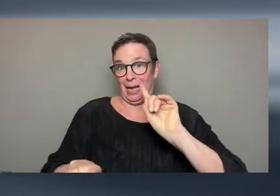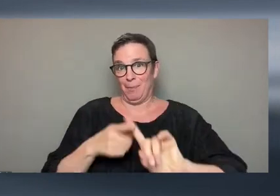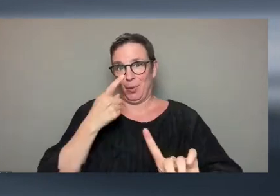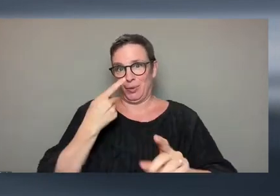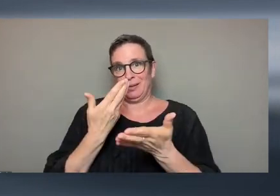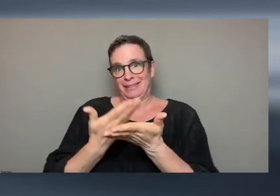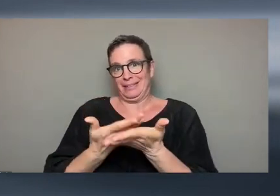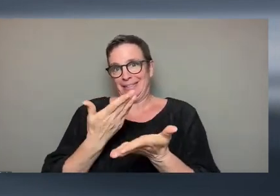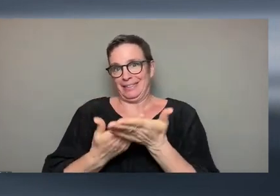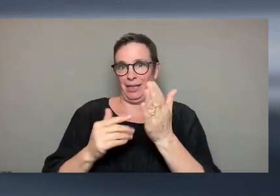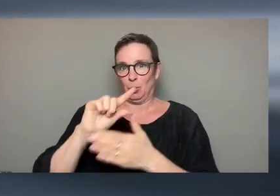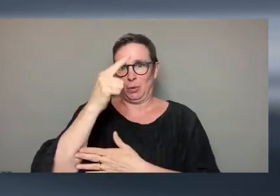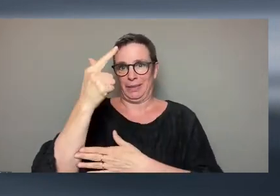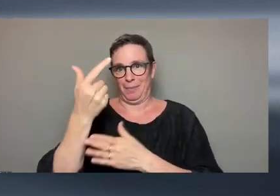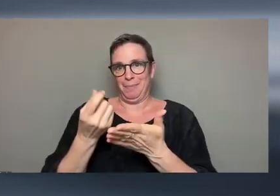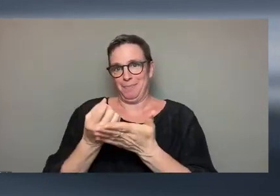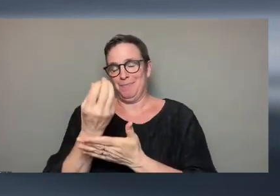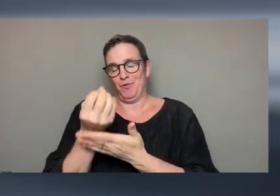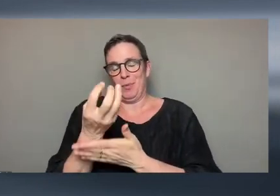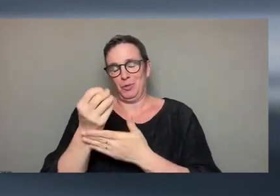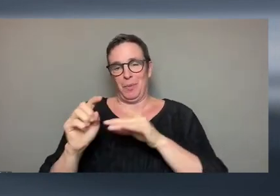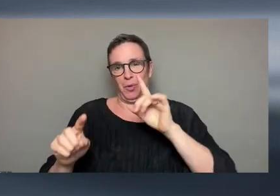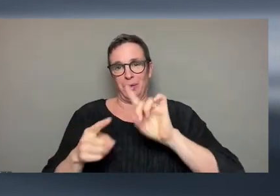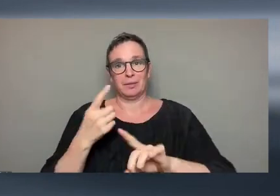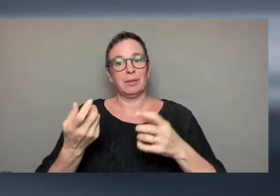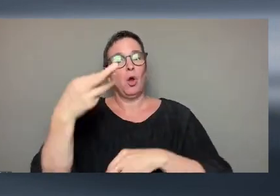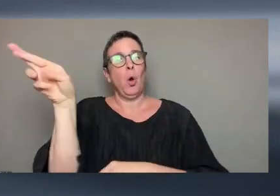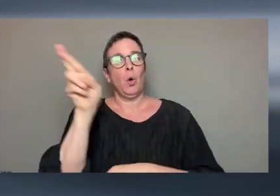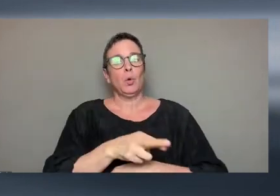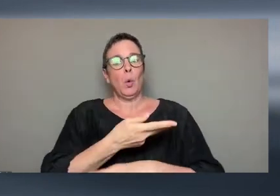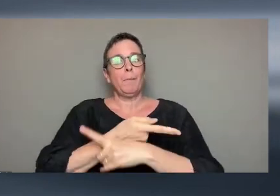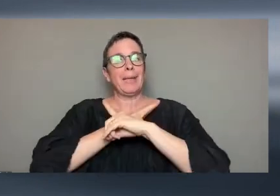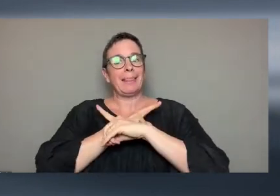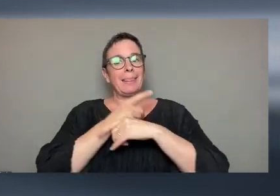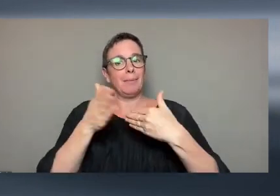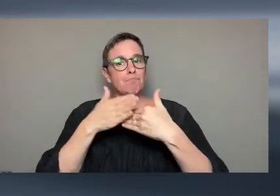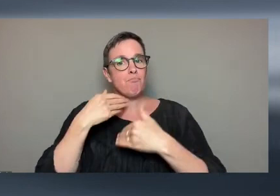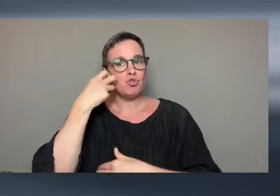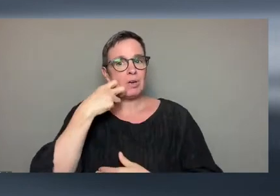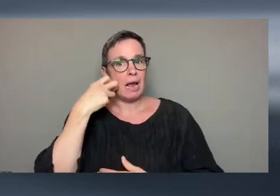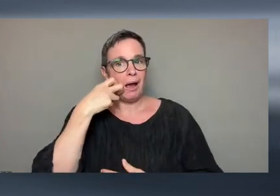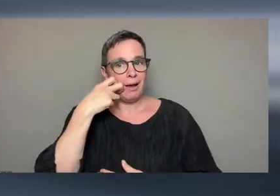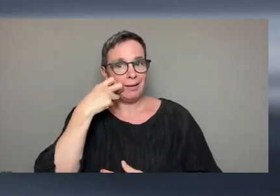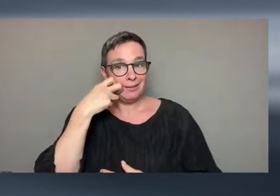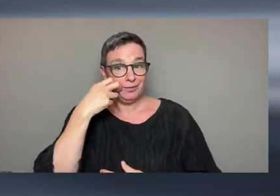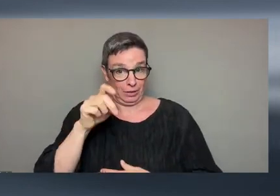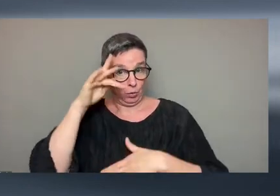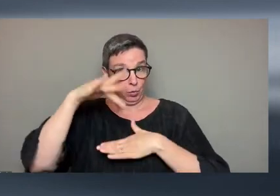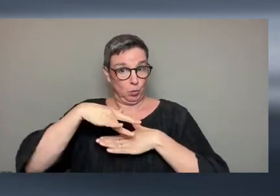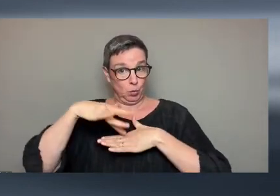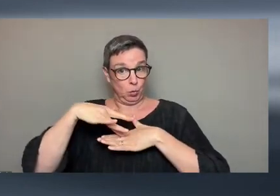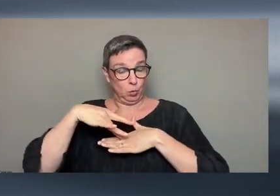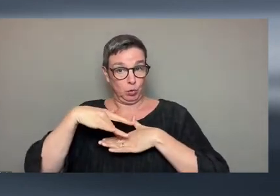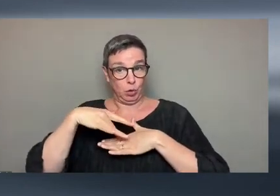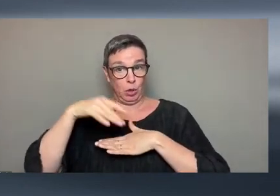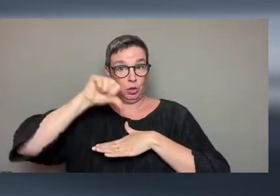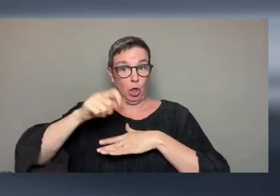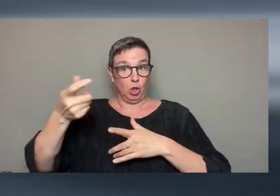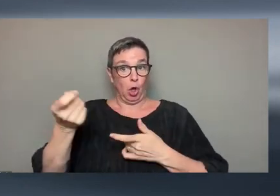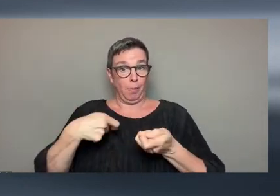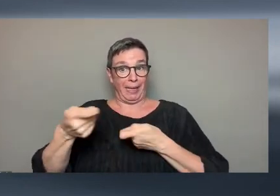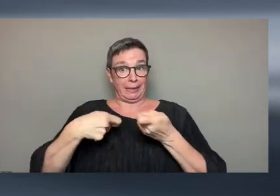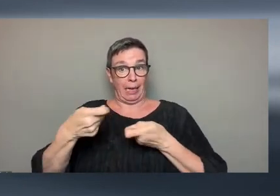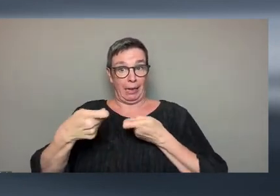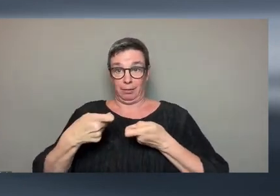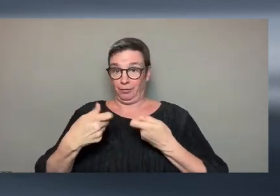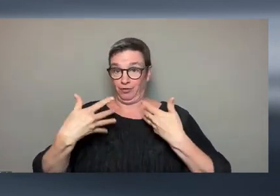importante. Nous sommes de retour à Vienne, ici derrière la gare. Nous venons de sortir du centre commercial qui se trouve là